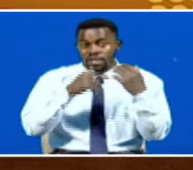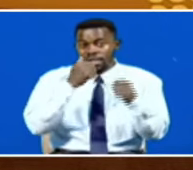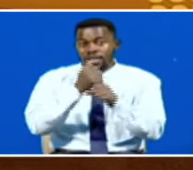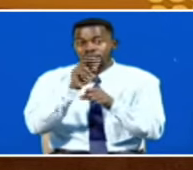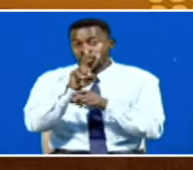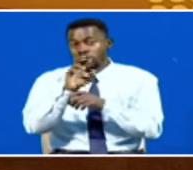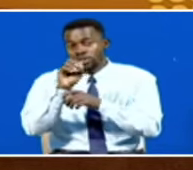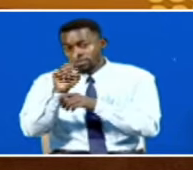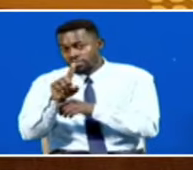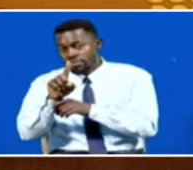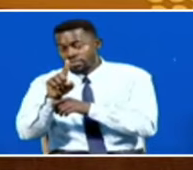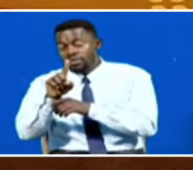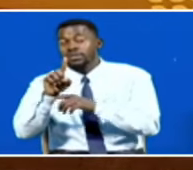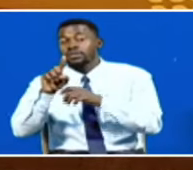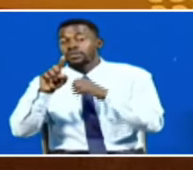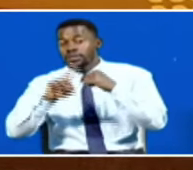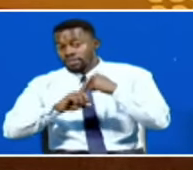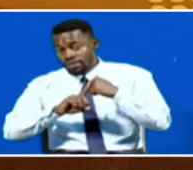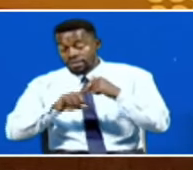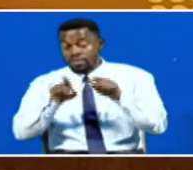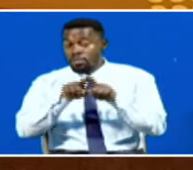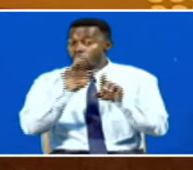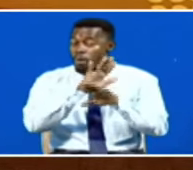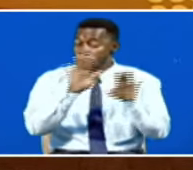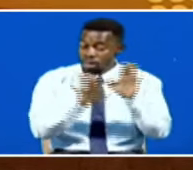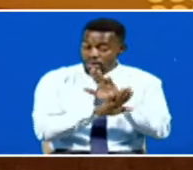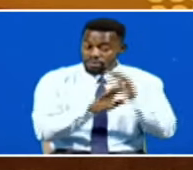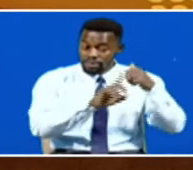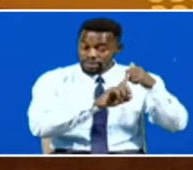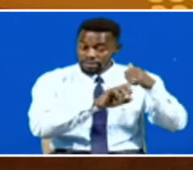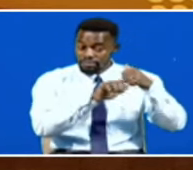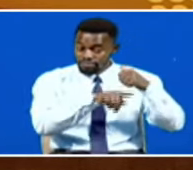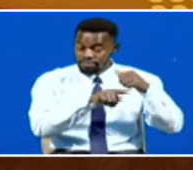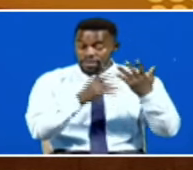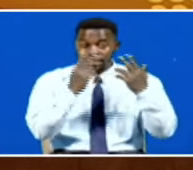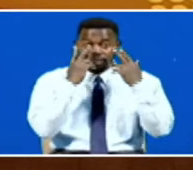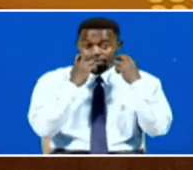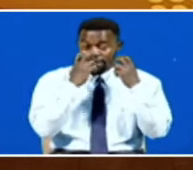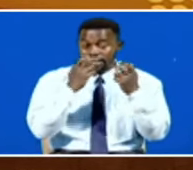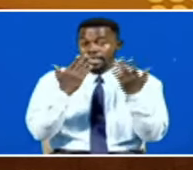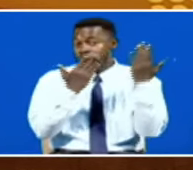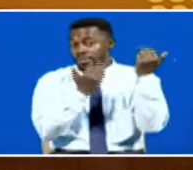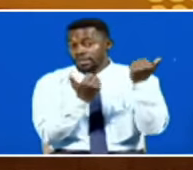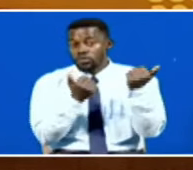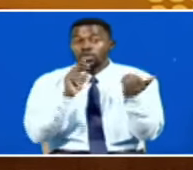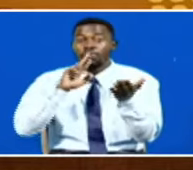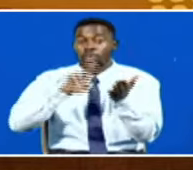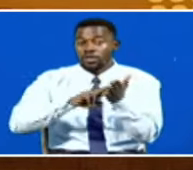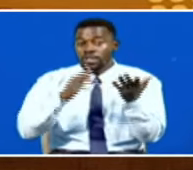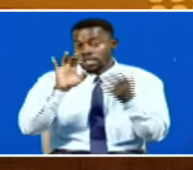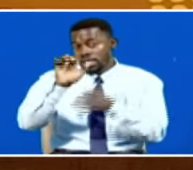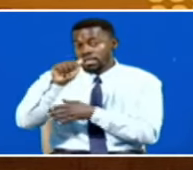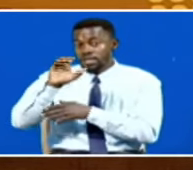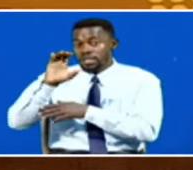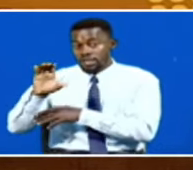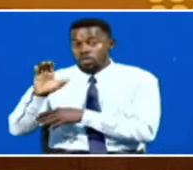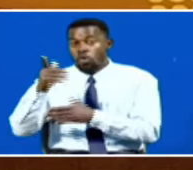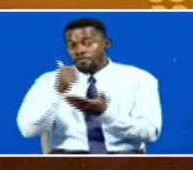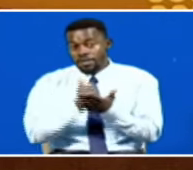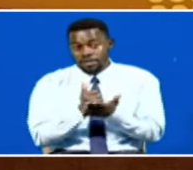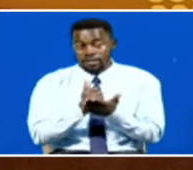2015-2016. Washukiwa hao wanane wanahitajika kuripoti katika makao makuu ya EACC kufikia kesho Jumanne Aprili